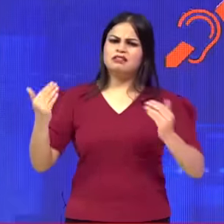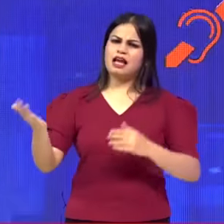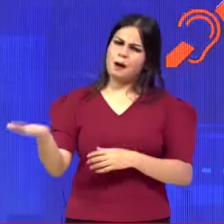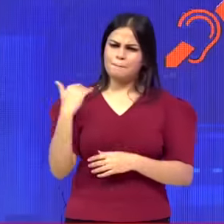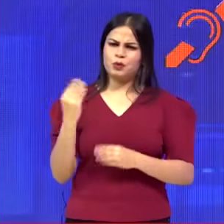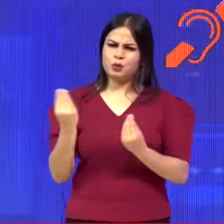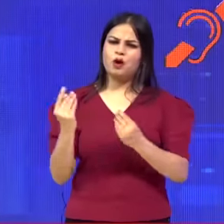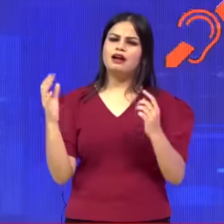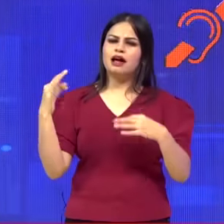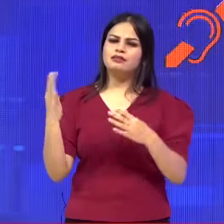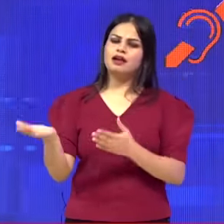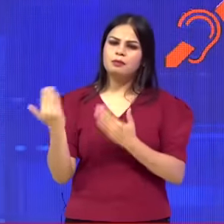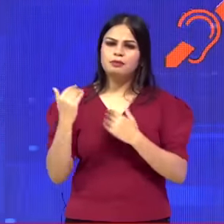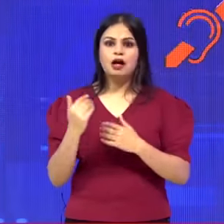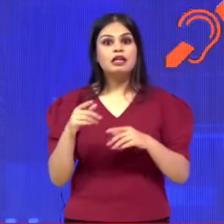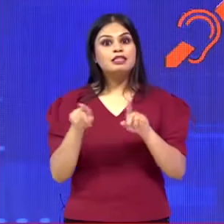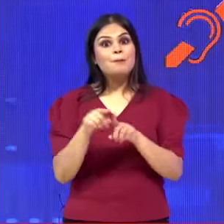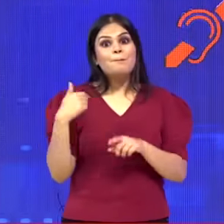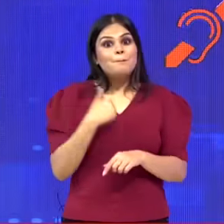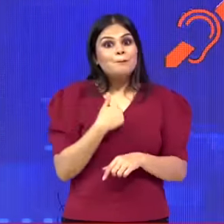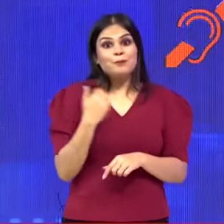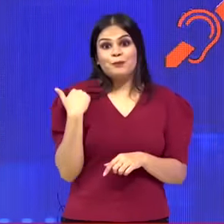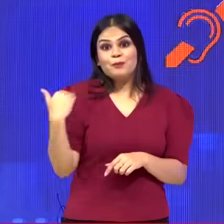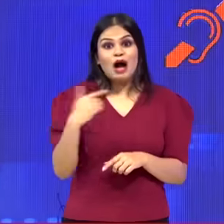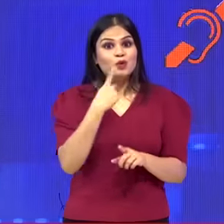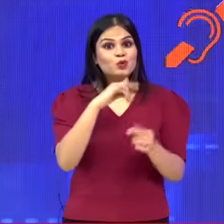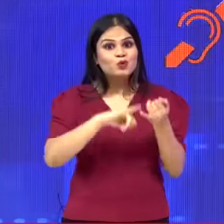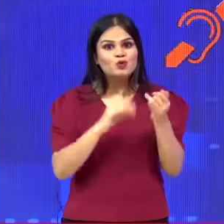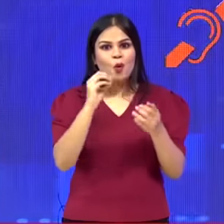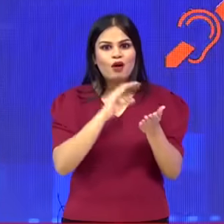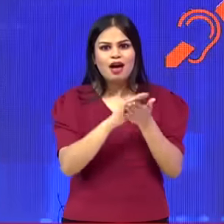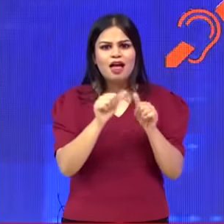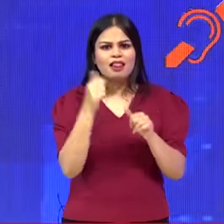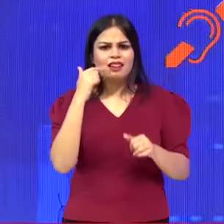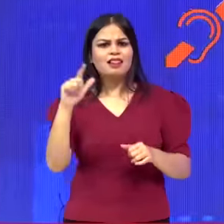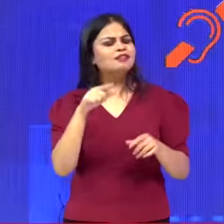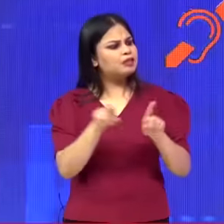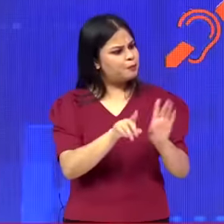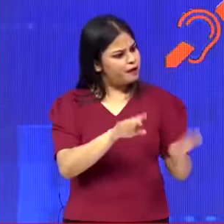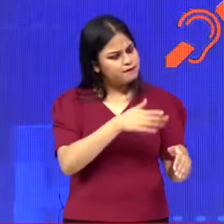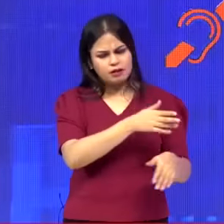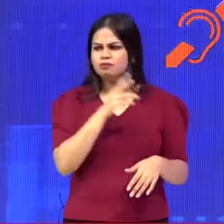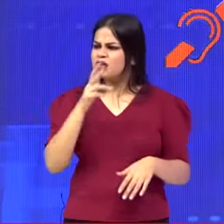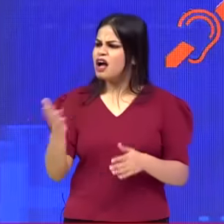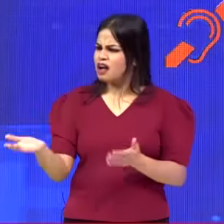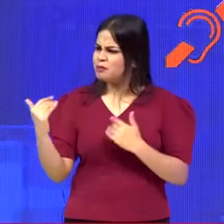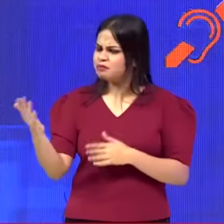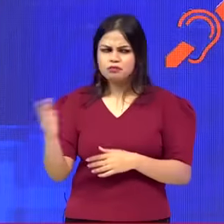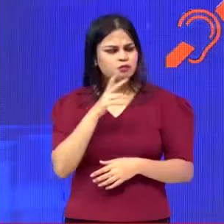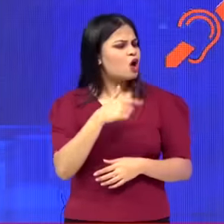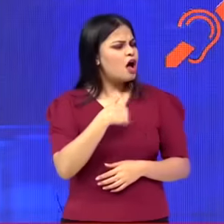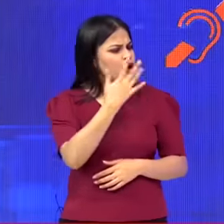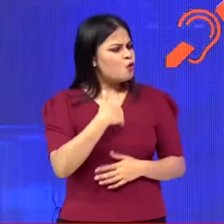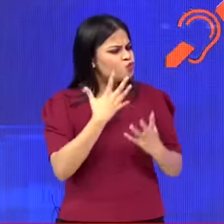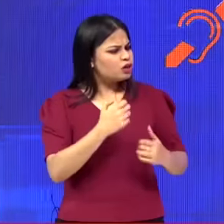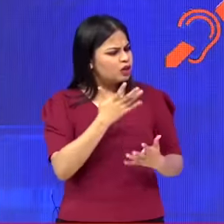सा, माय ब्रदर सोहेल इज ऑल्सो देयर। तो ऐसे पाँच मिनट बाद ऐसे आने यार शाहरुख यार, ये सब तेरे को बोला ना नहीं आने का, मेरे को मैं थका